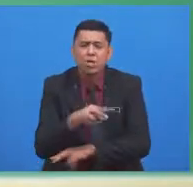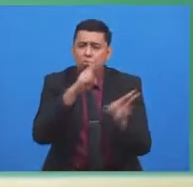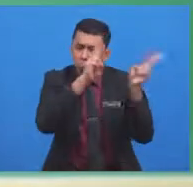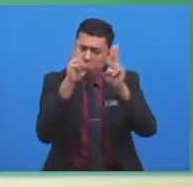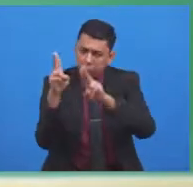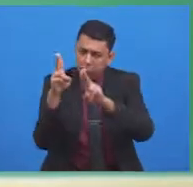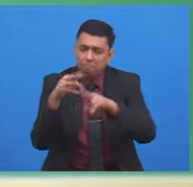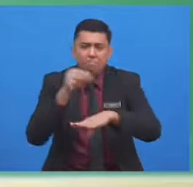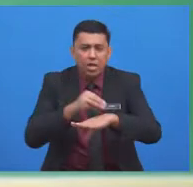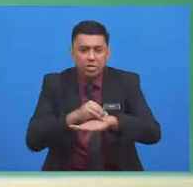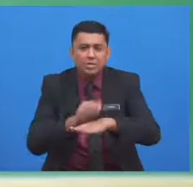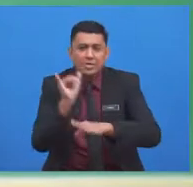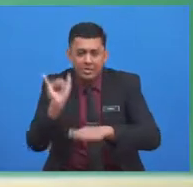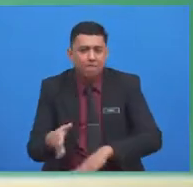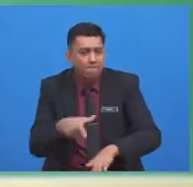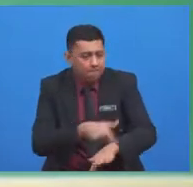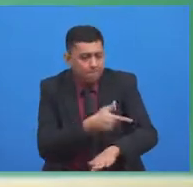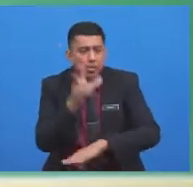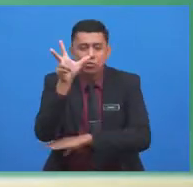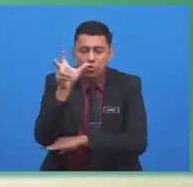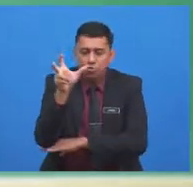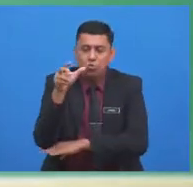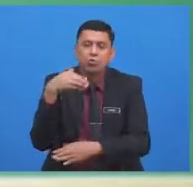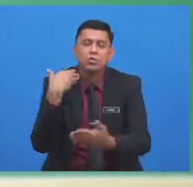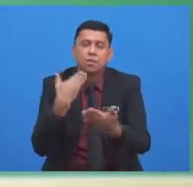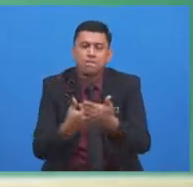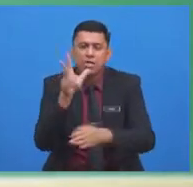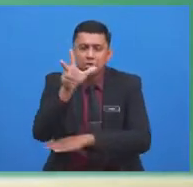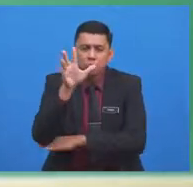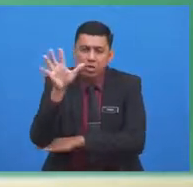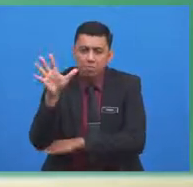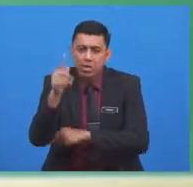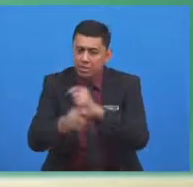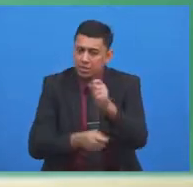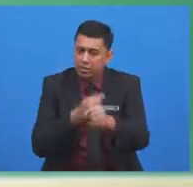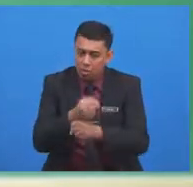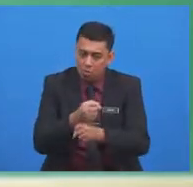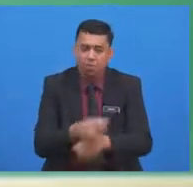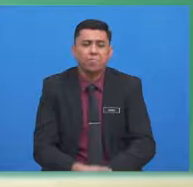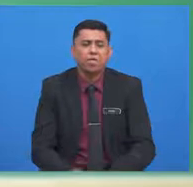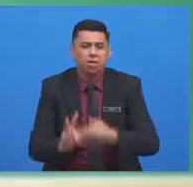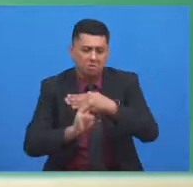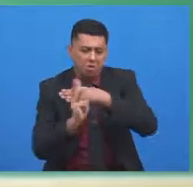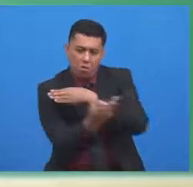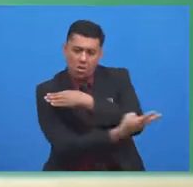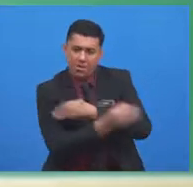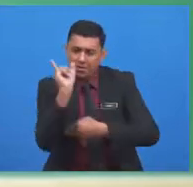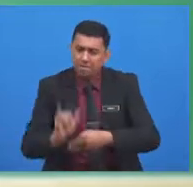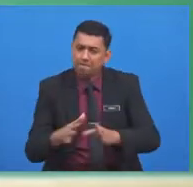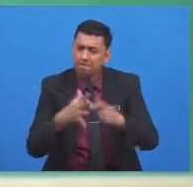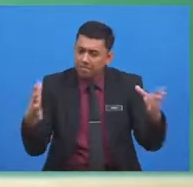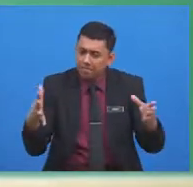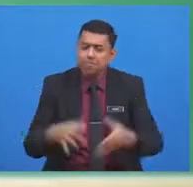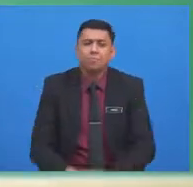panjang, iaitu antara 30 hingga 35 tahun yang meliputi kawasan yang lebih besar seperti